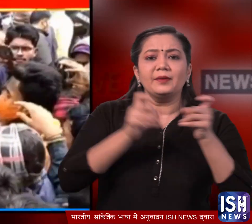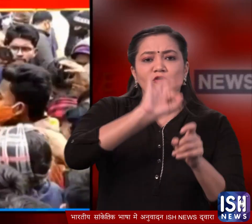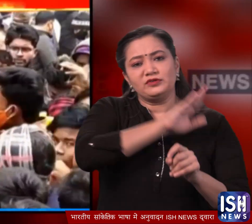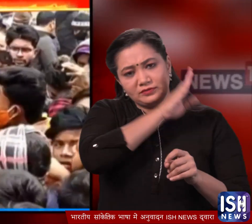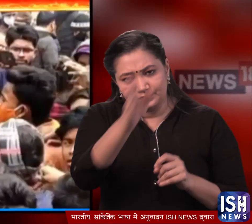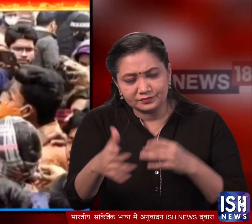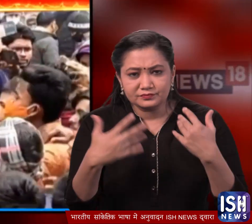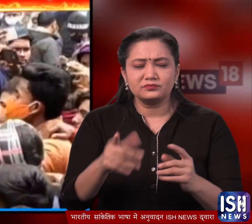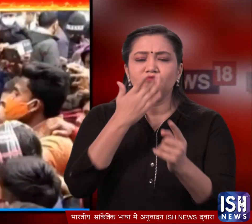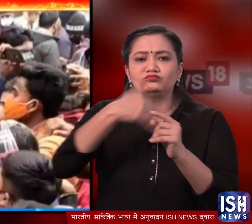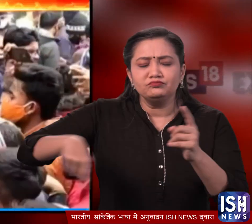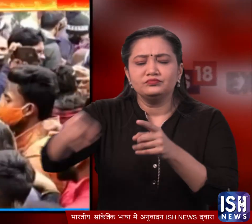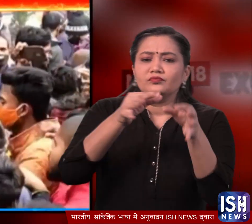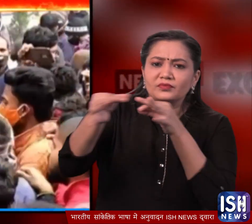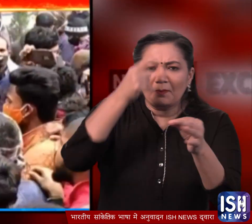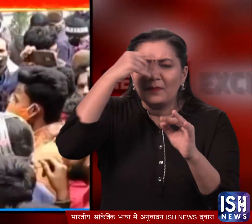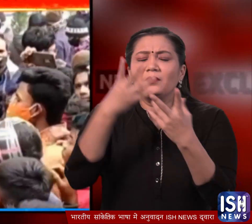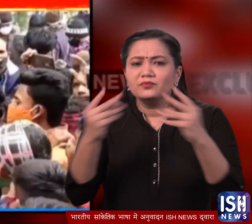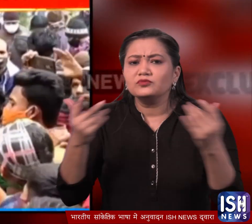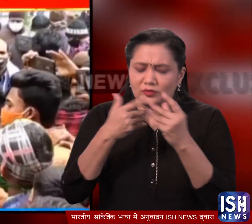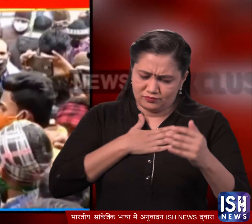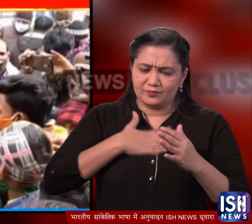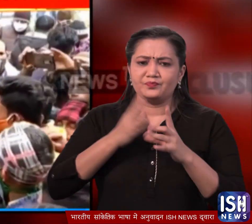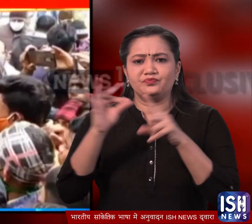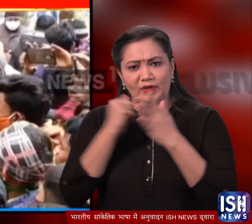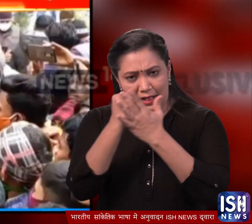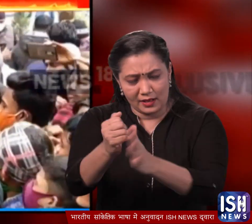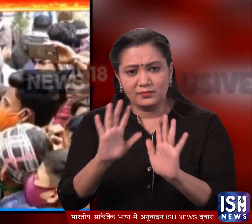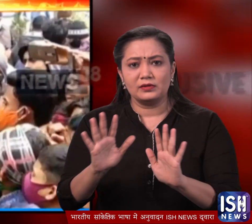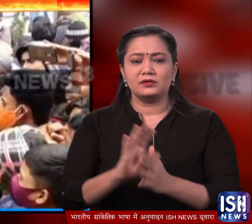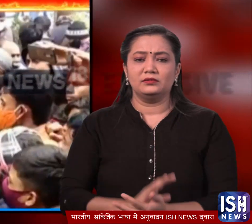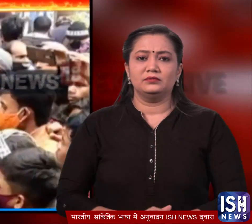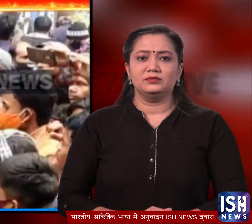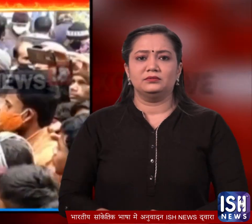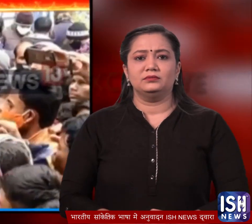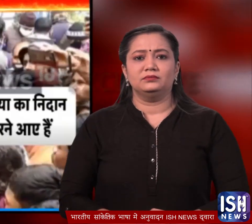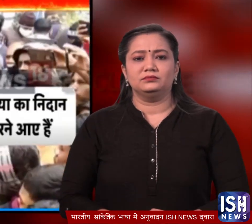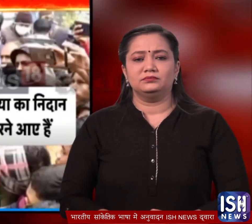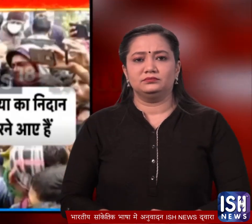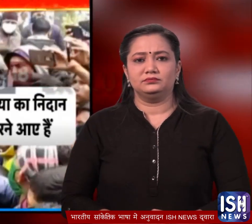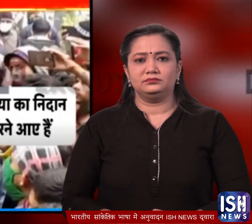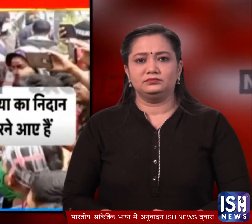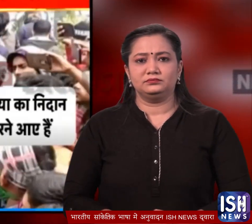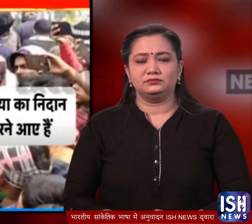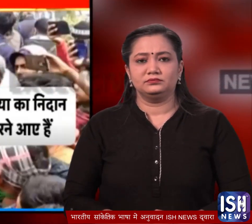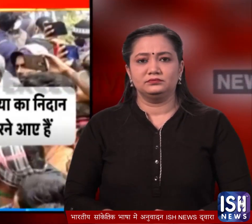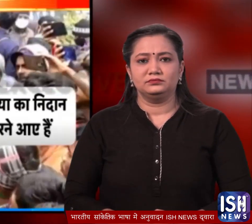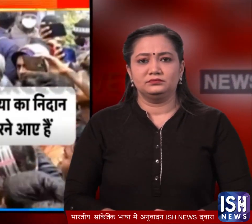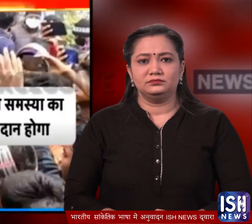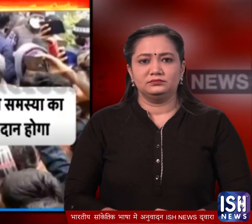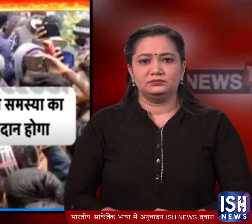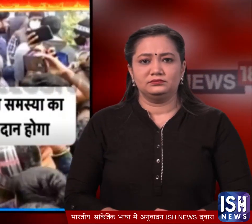इस बवाल की जानकारी मिलने पर प्रशासन के अधिकारी वहां पहुंचे और छात्रों को उनकी समस्या सुलझाने का भरोसा दिया।